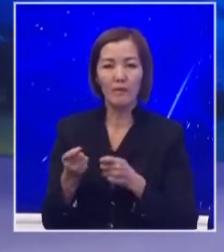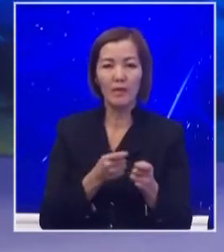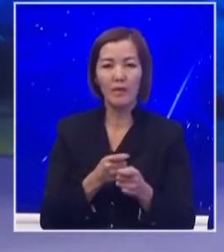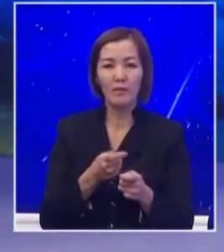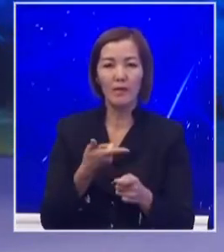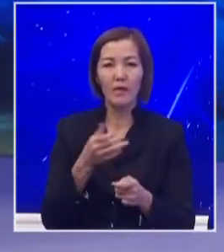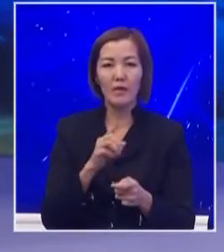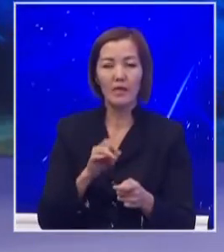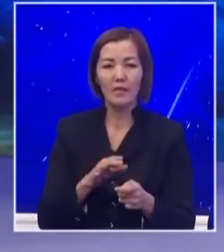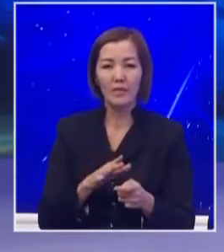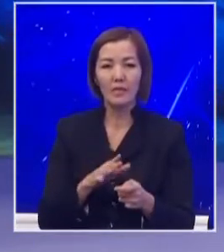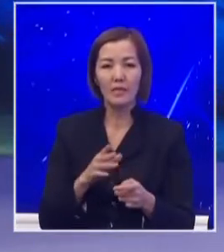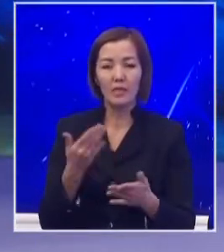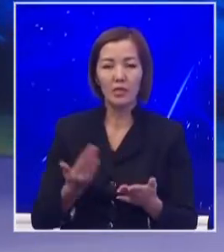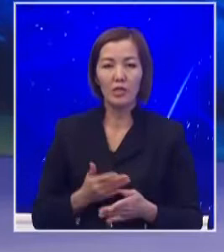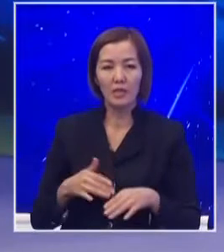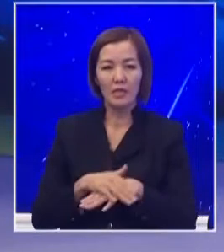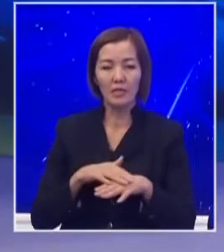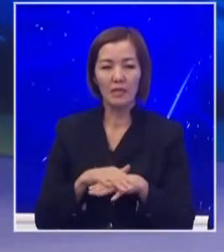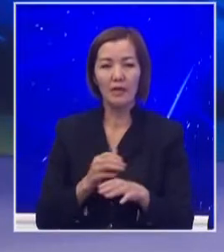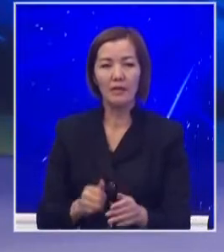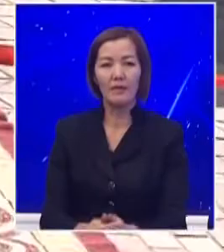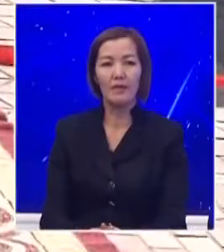Газиз Атарбай Улы и жители села.